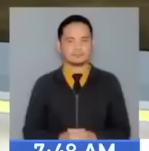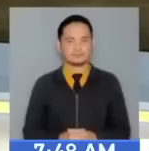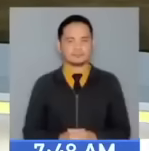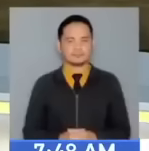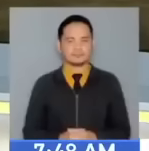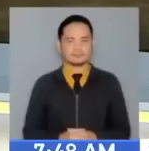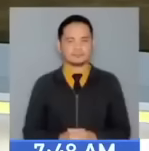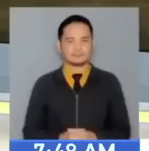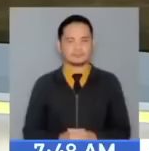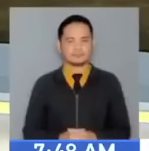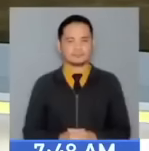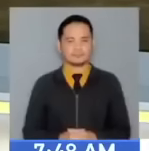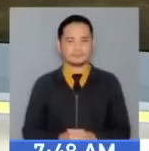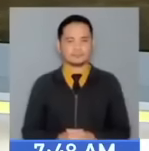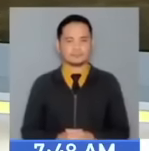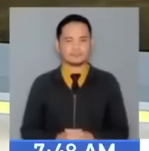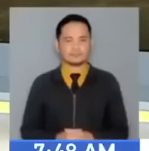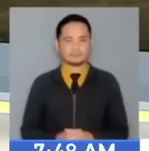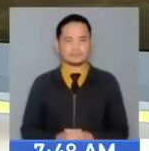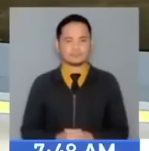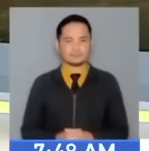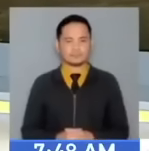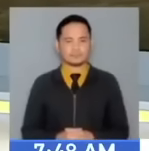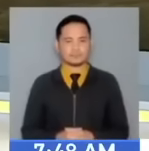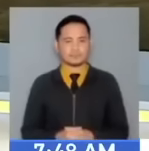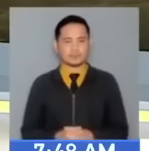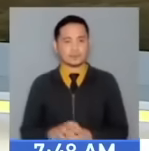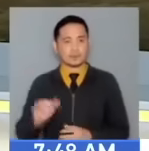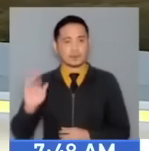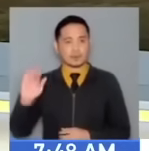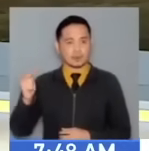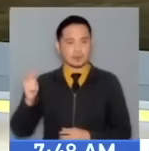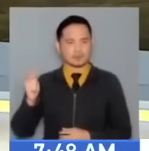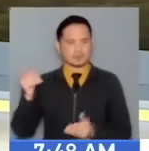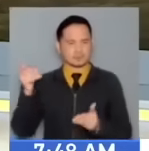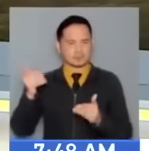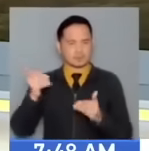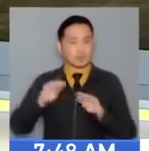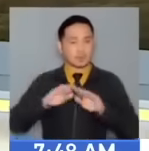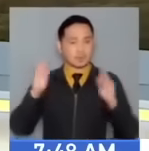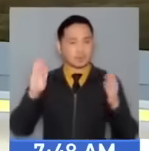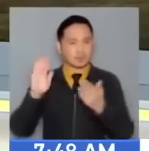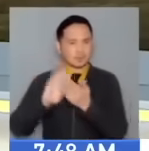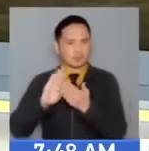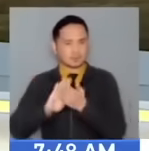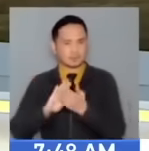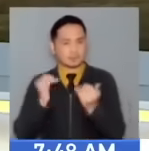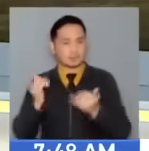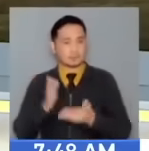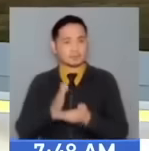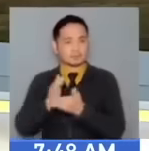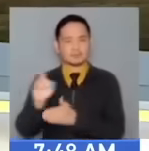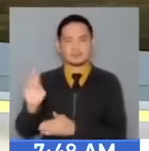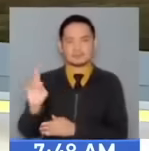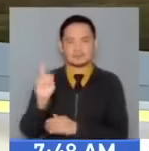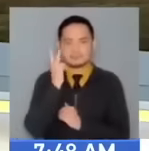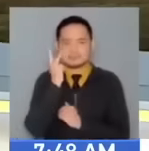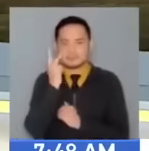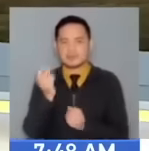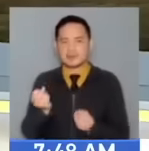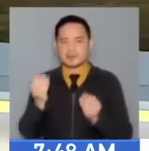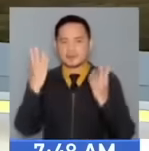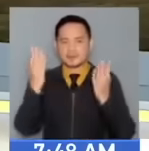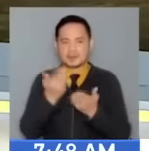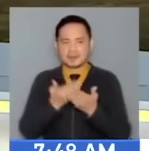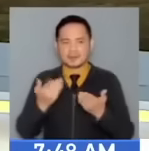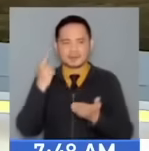Sa nalalapit na pagsimula ng klase ngayong Agosto, kumustay natin ang back-to-school shopping sa Divisoria. Sampa ba? Diyan po sa Maynila. Unang